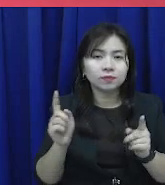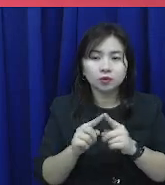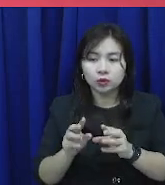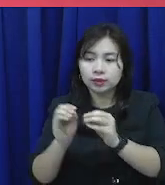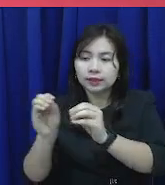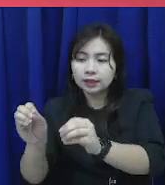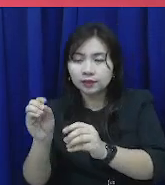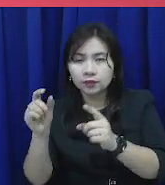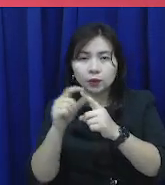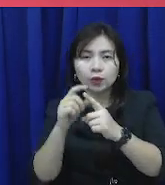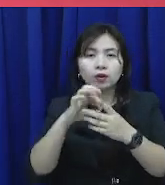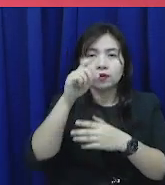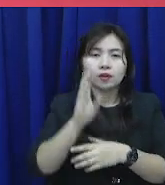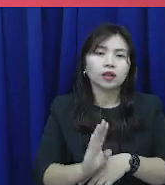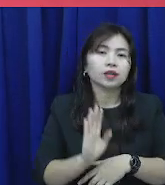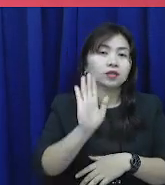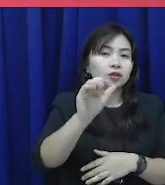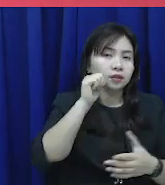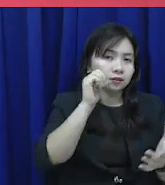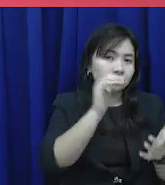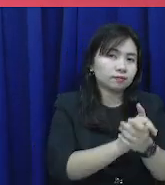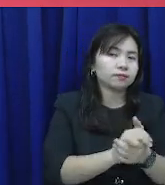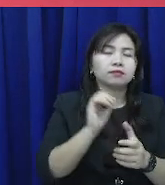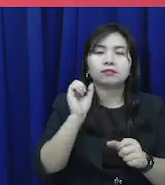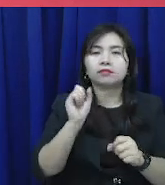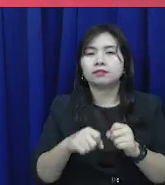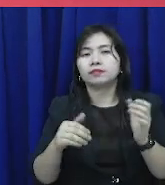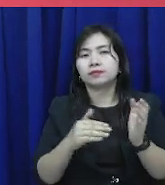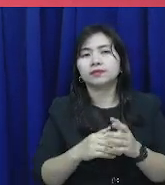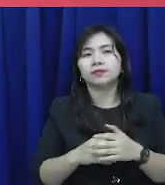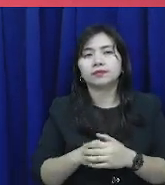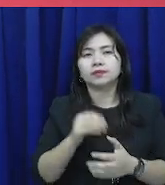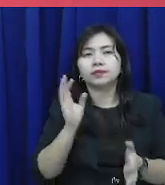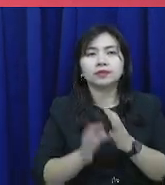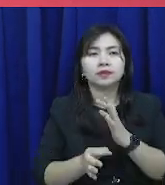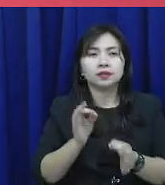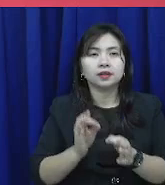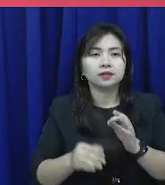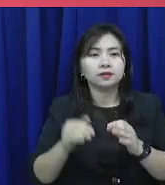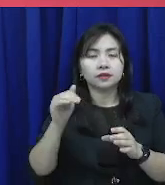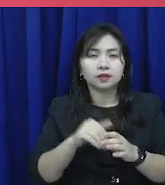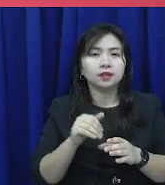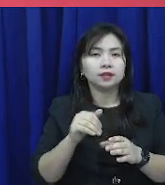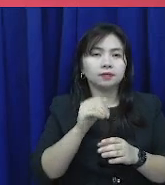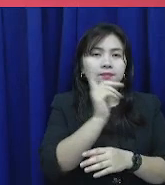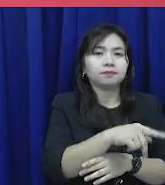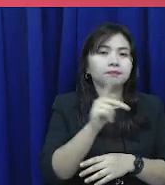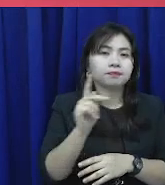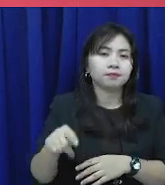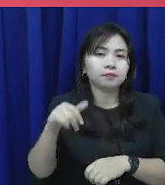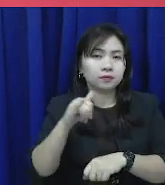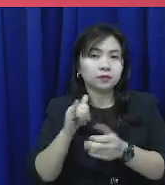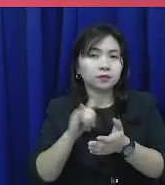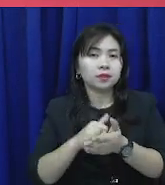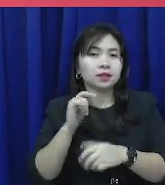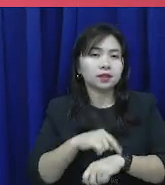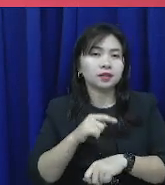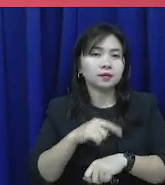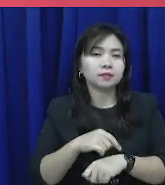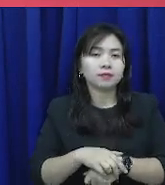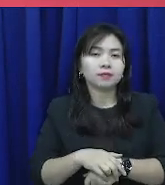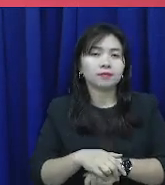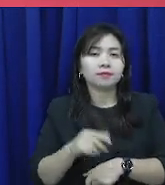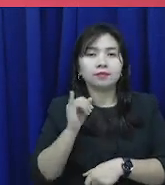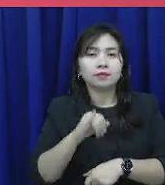Diyos you see Kaya nga sabi ko po sa inyo e kapagka dating sa pagtatanim ng salita ng Diyos during that time ng salita ng Diyos ay